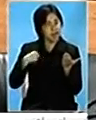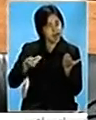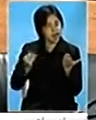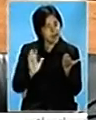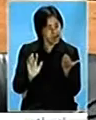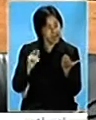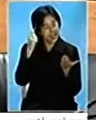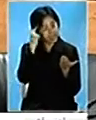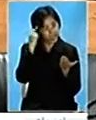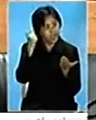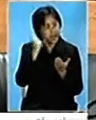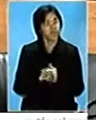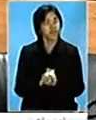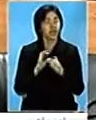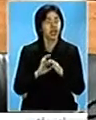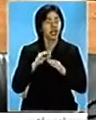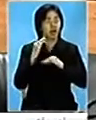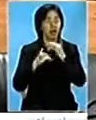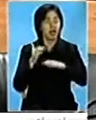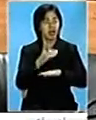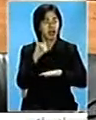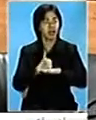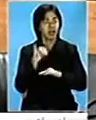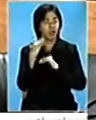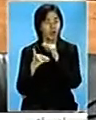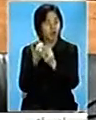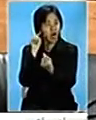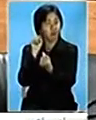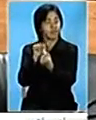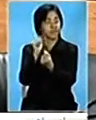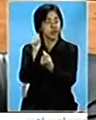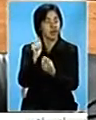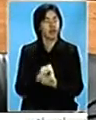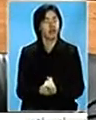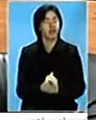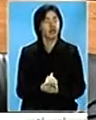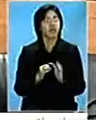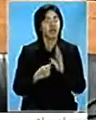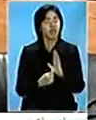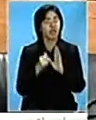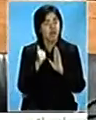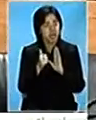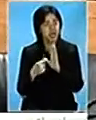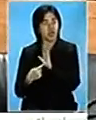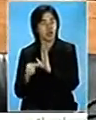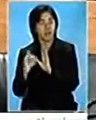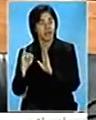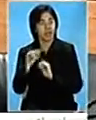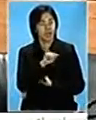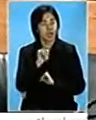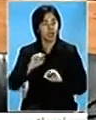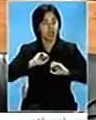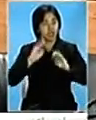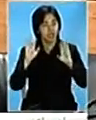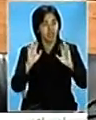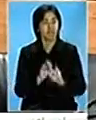อันนั้นแหละครับจะเป็นกลไกของการพัฒนาการเมืองที่เดินไปสู่ระบบและเห็นตัวอย่างที่ดีตัวอย่างที่ไม่ดีผมก็เลย